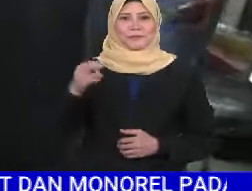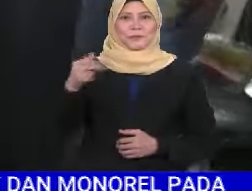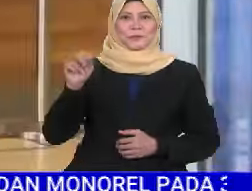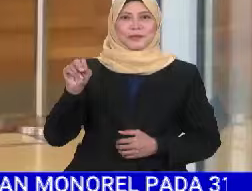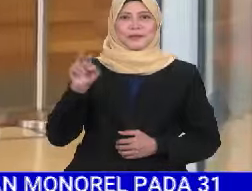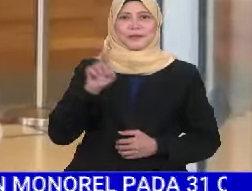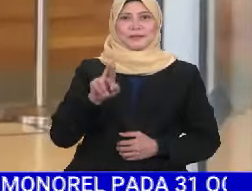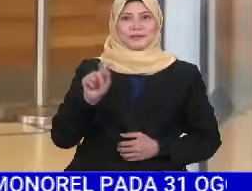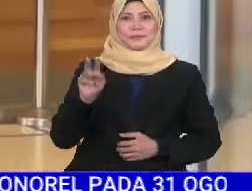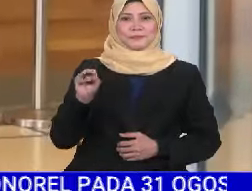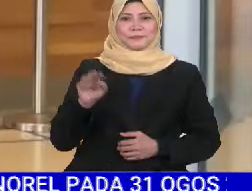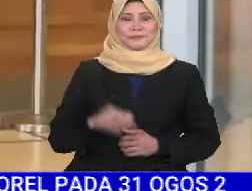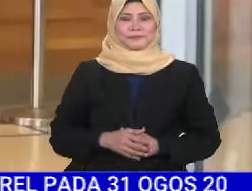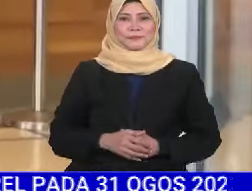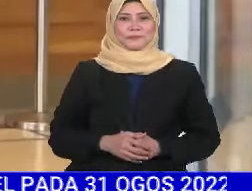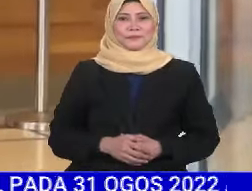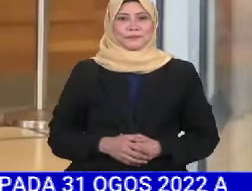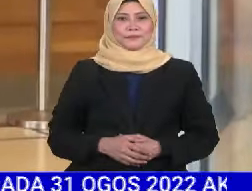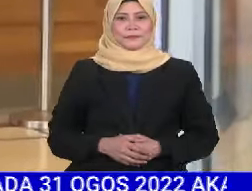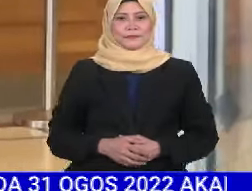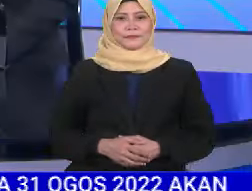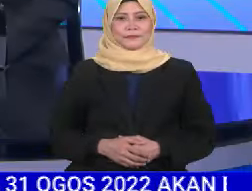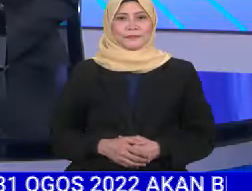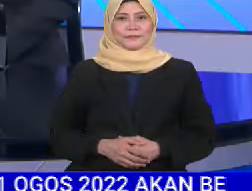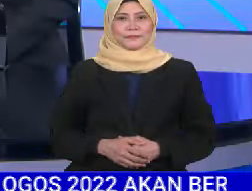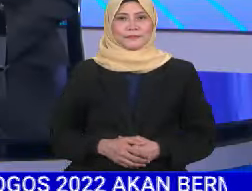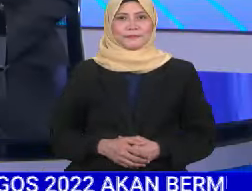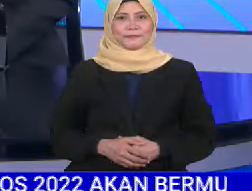Chinasamy, RTM. Merakyat